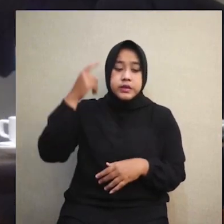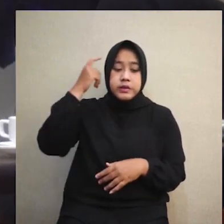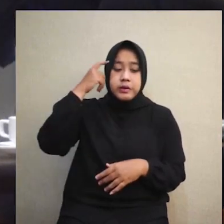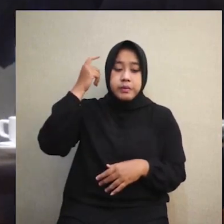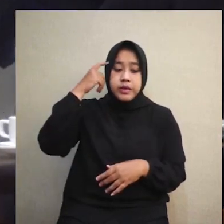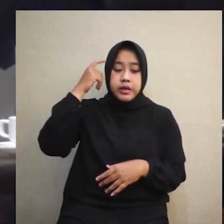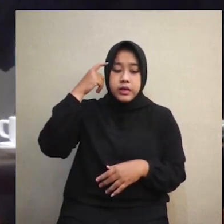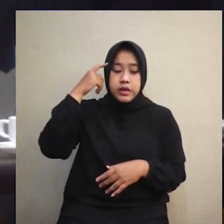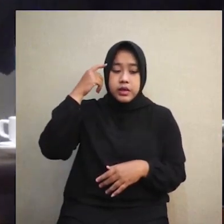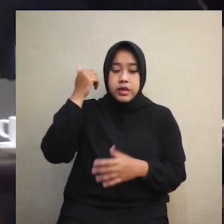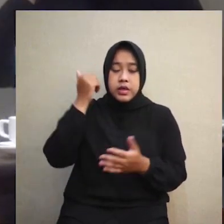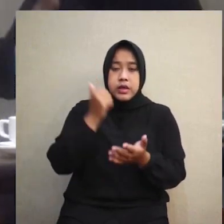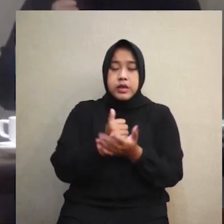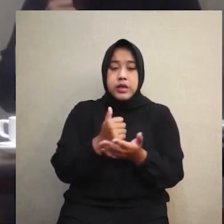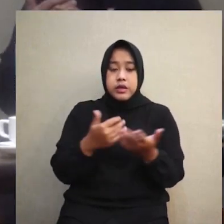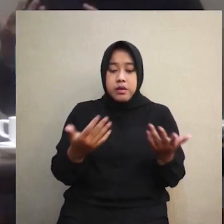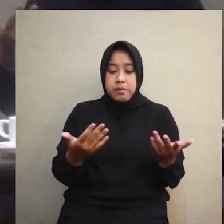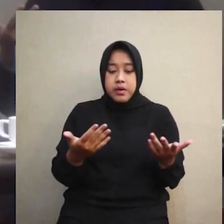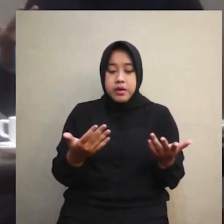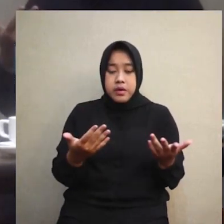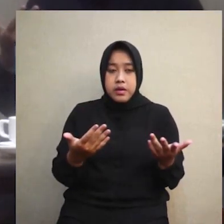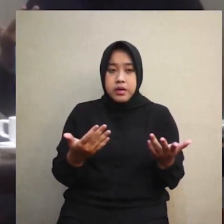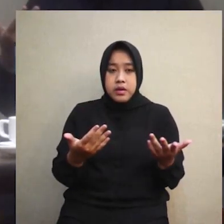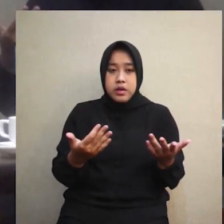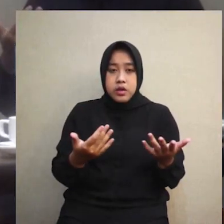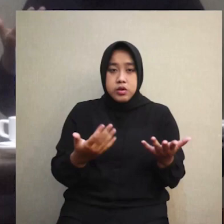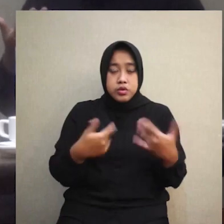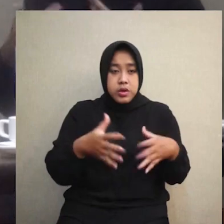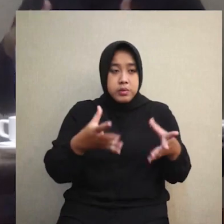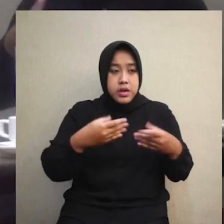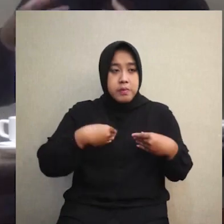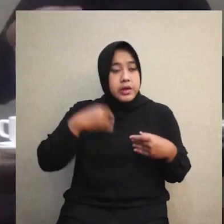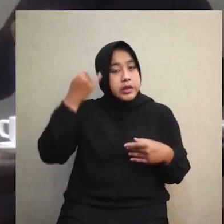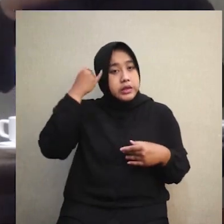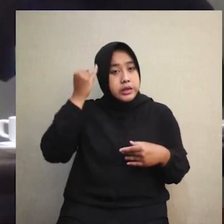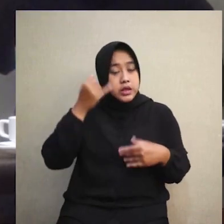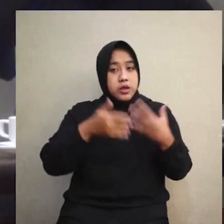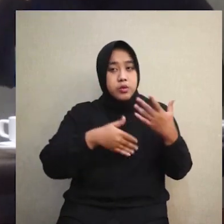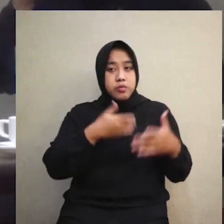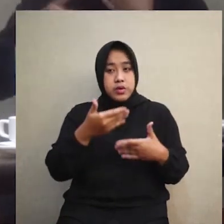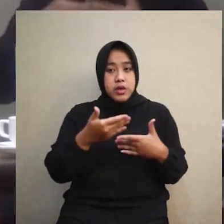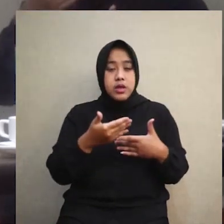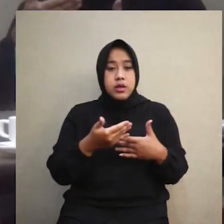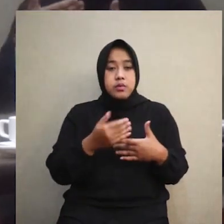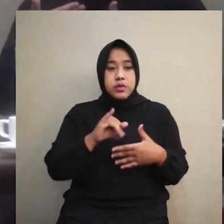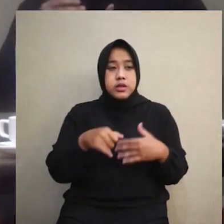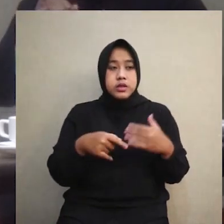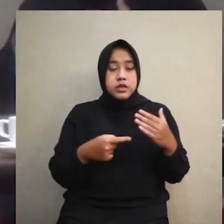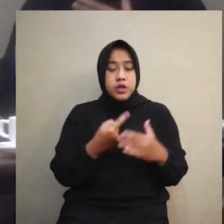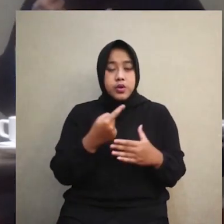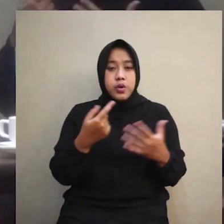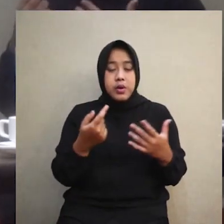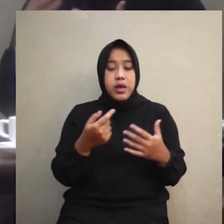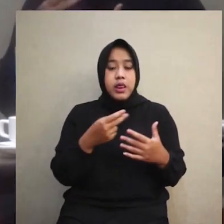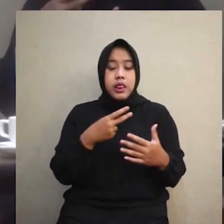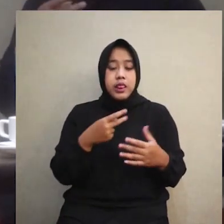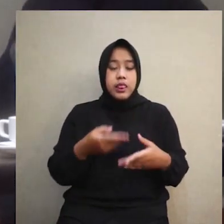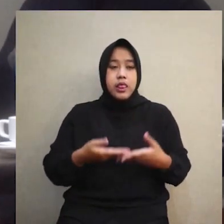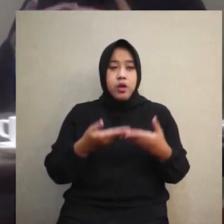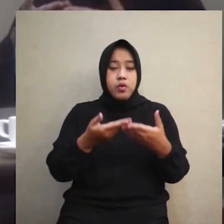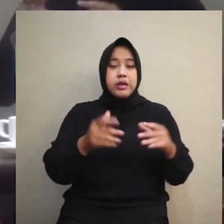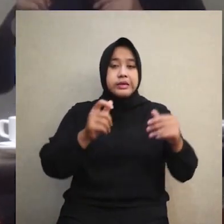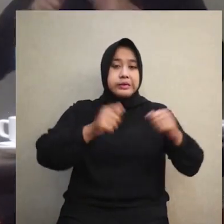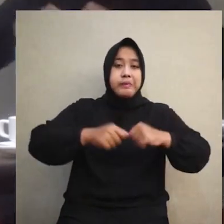justru apa namanya kita udah dapat nih intinya gitu kalau kemudian ini jadi satu apa namanya tawaran yang kita